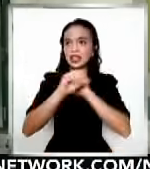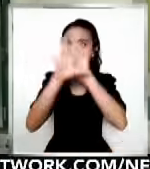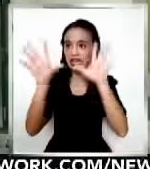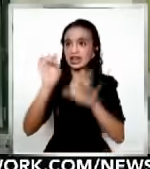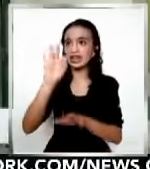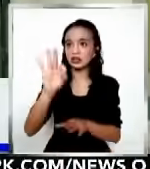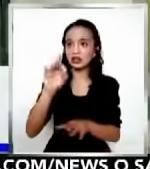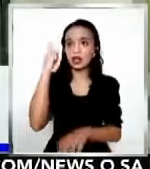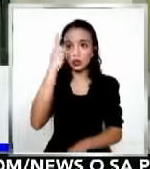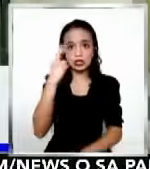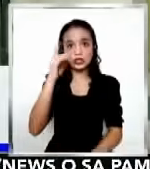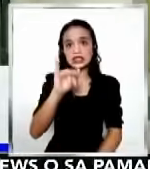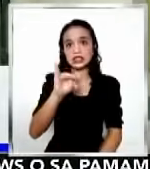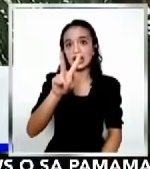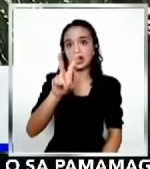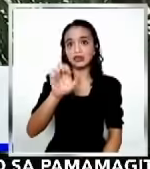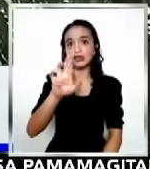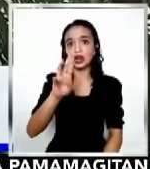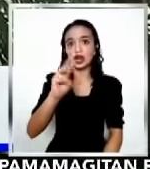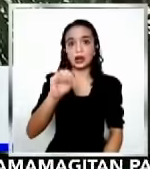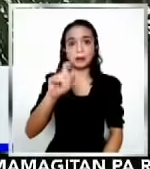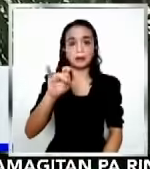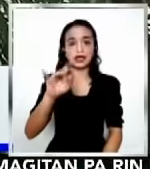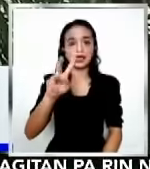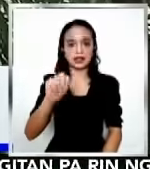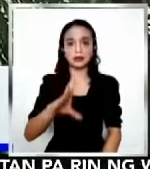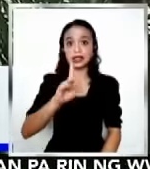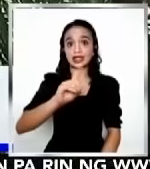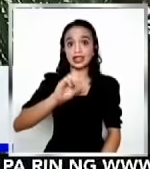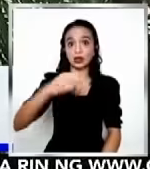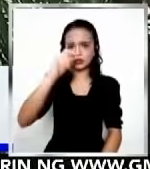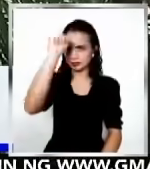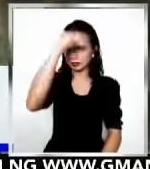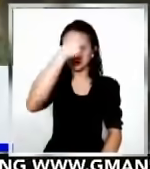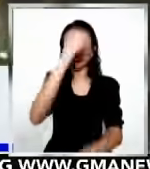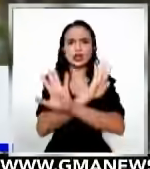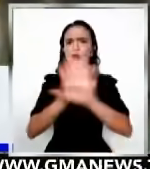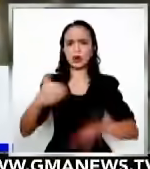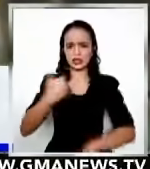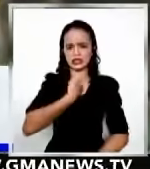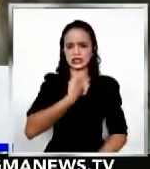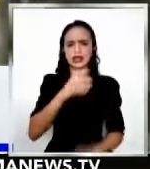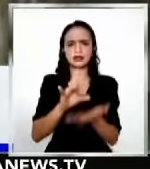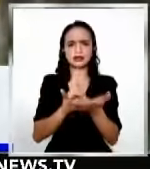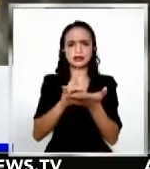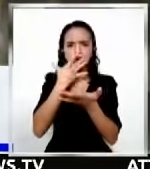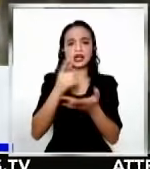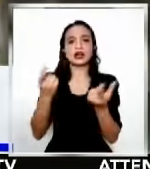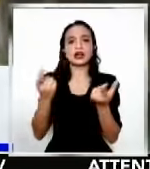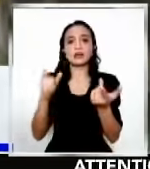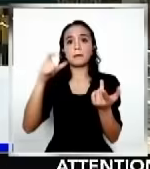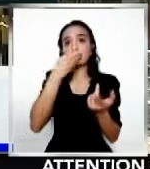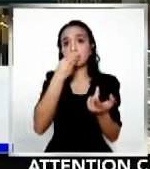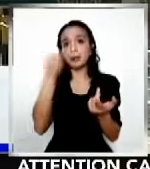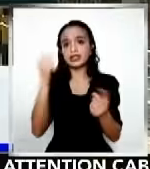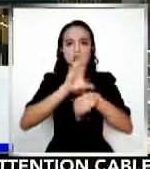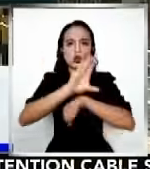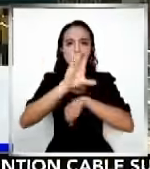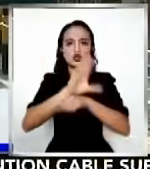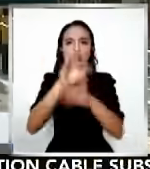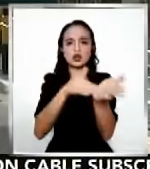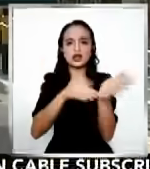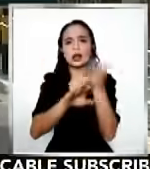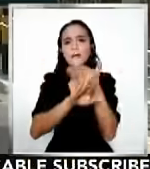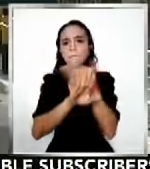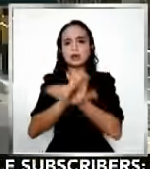Mahigpit na paalala ng DOH sa publiko, huwag mag-self-medicate. Kumonsulta sa doktor bago uminom ng anumang gamot. Lee